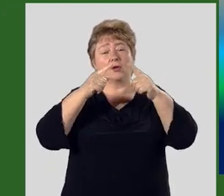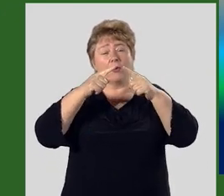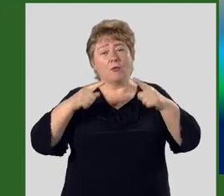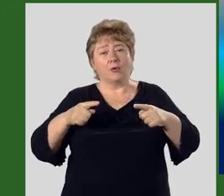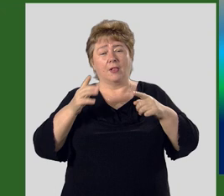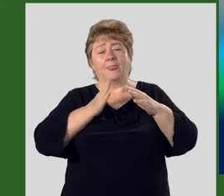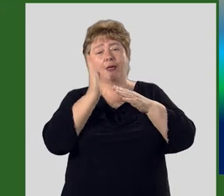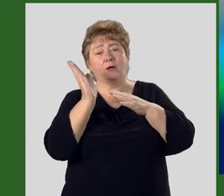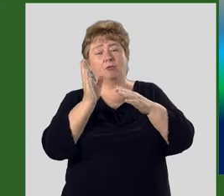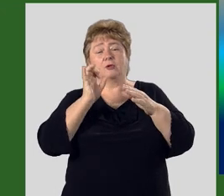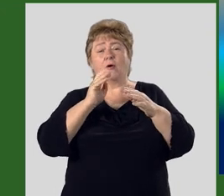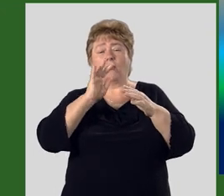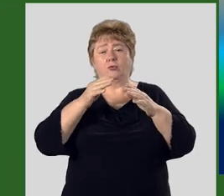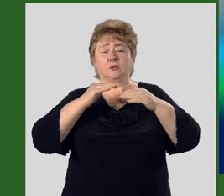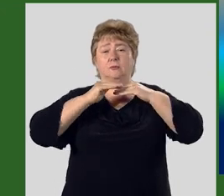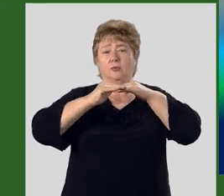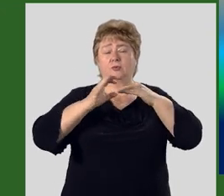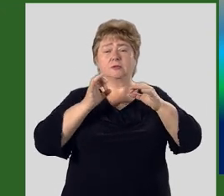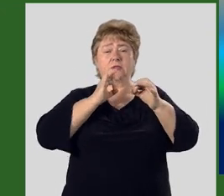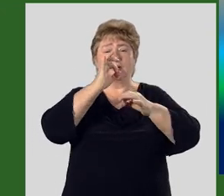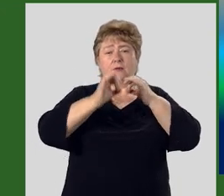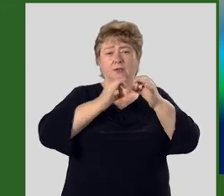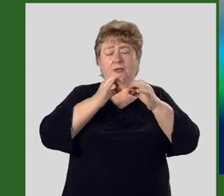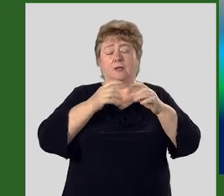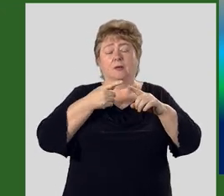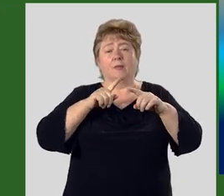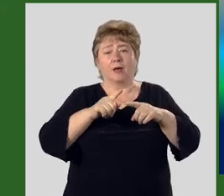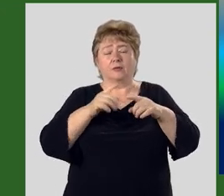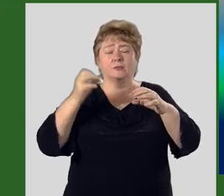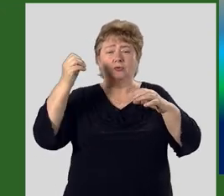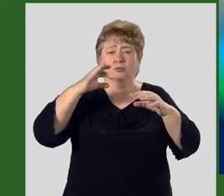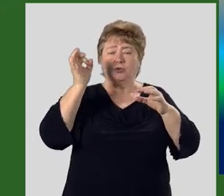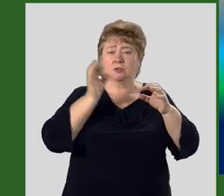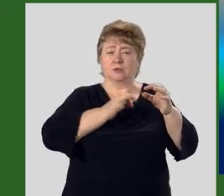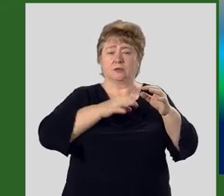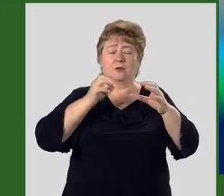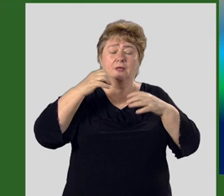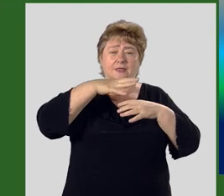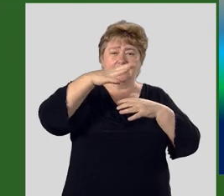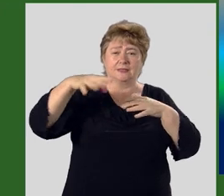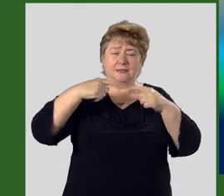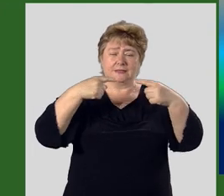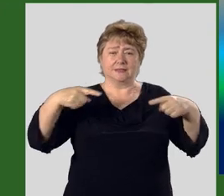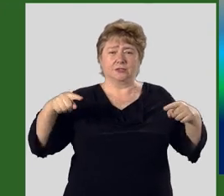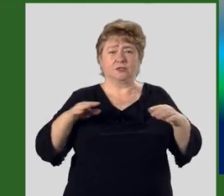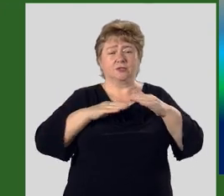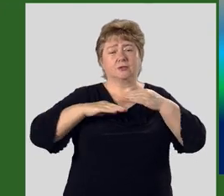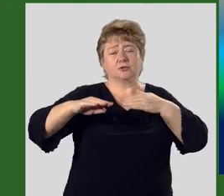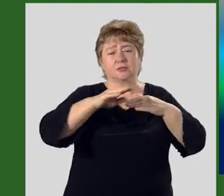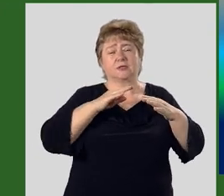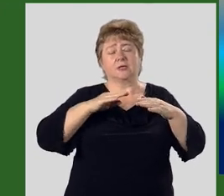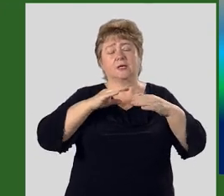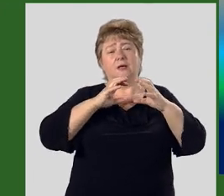угол наклона оси к плоскости орбиты. Поэтому солнечные лучи освещают различные участки